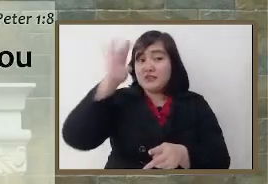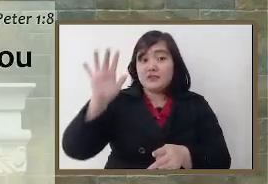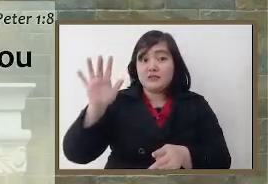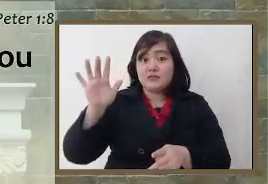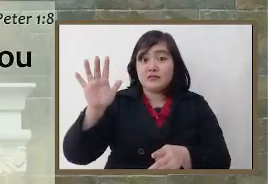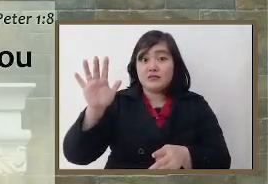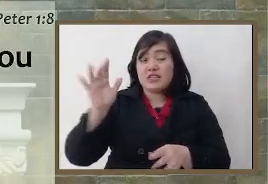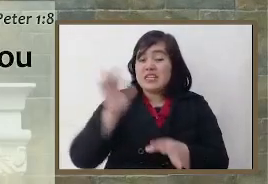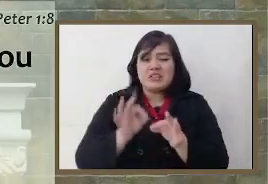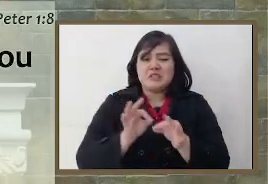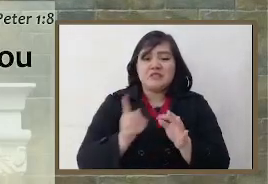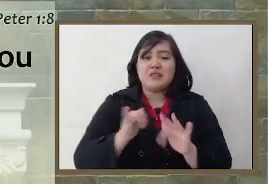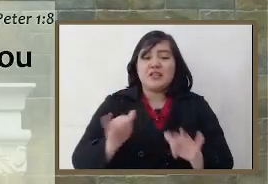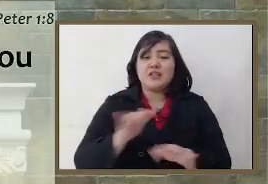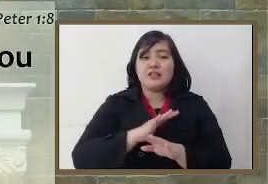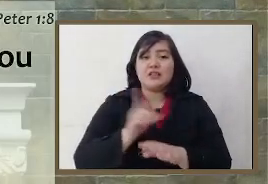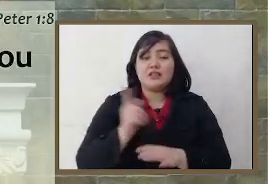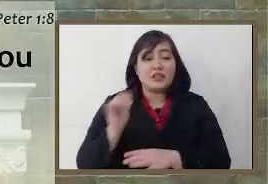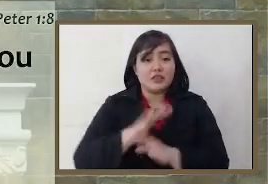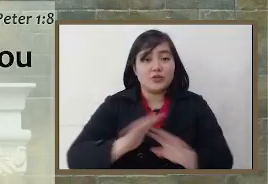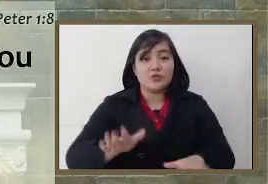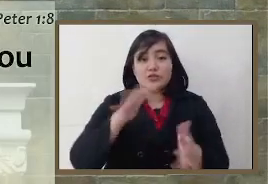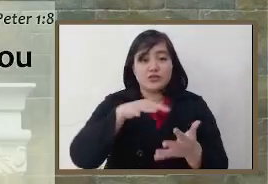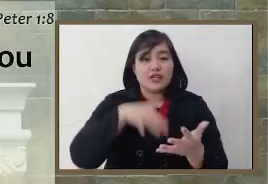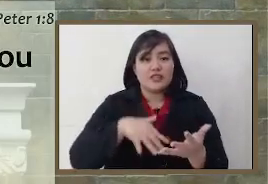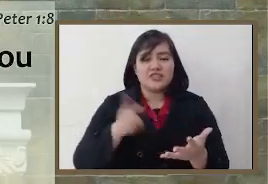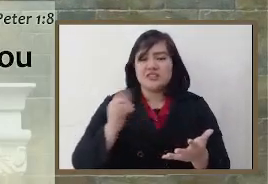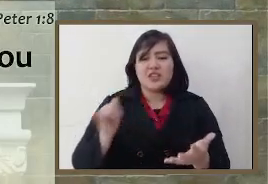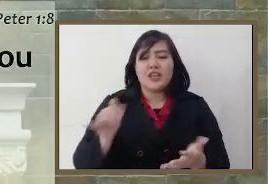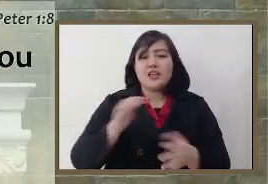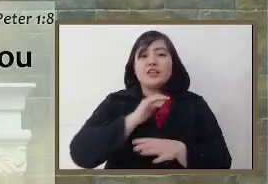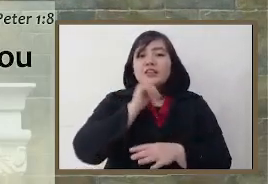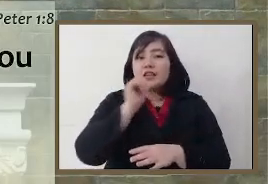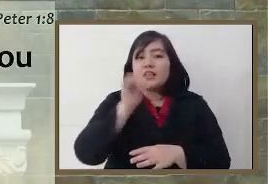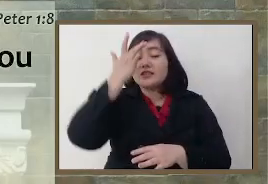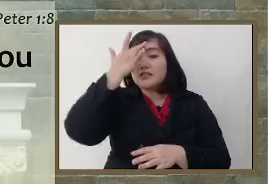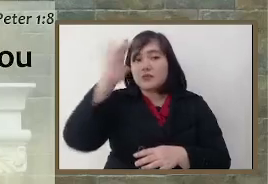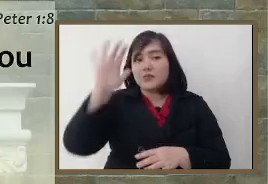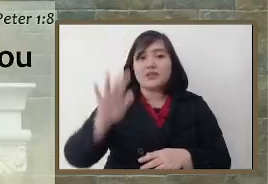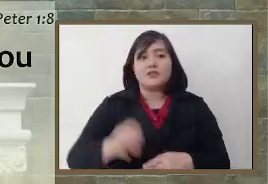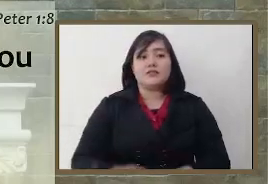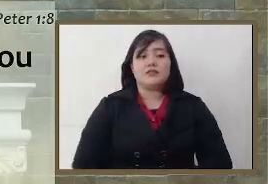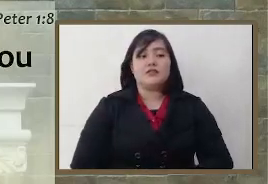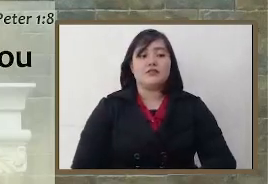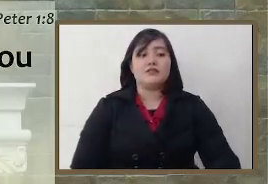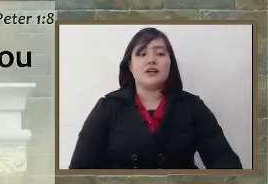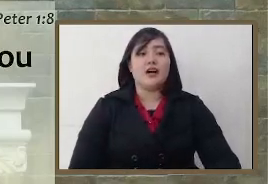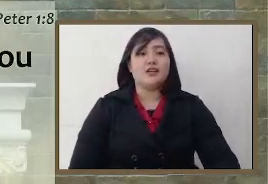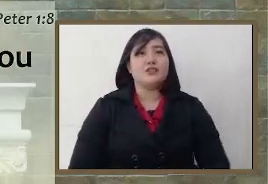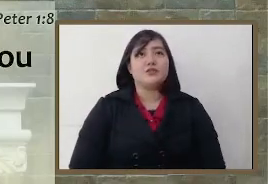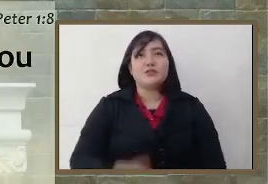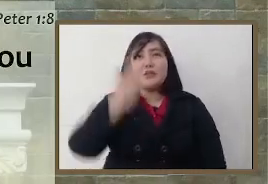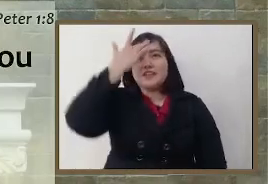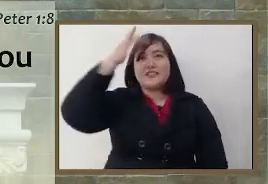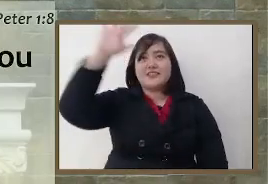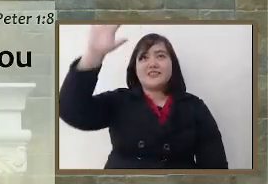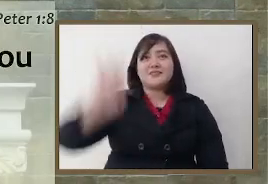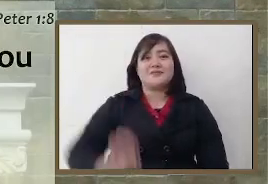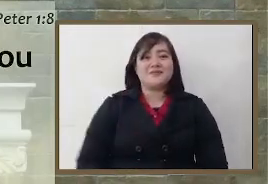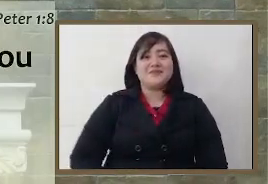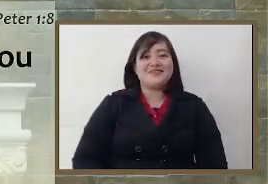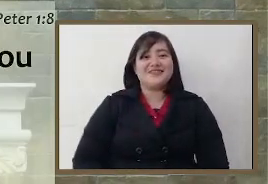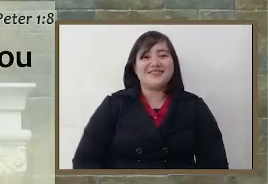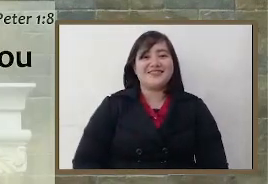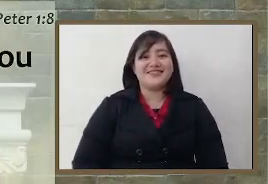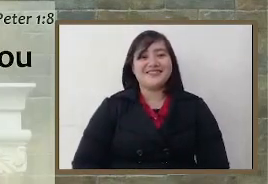Alright? So, this time, ay ating pag-aaralan again is the importance of knowledge, you know, acquiring